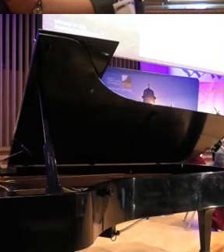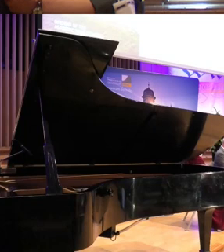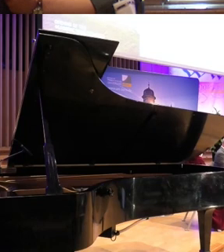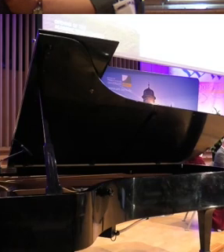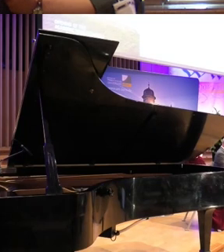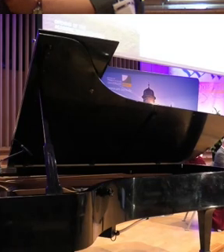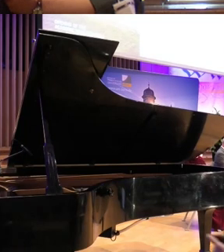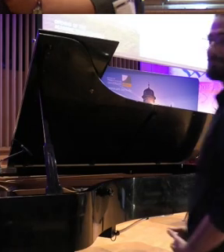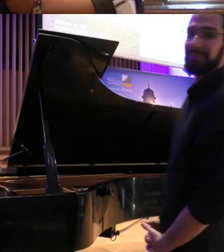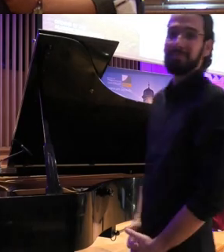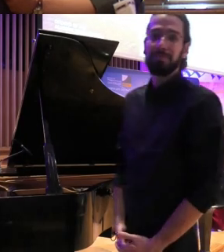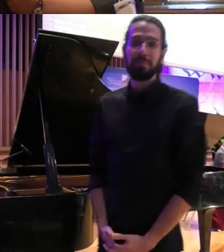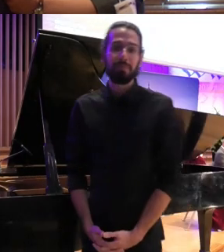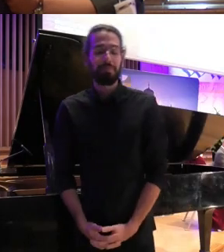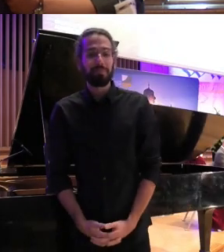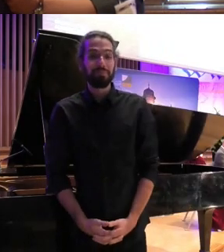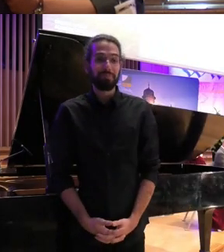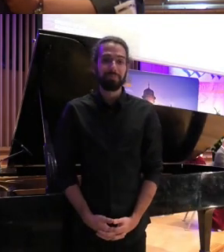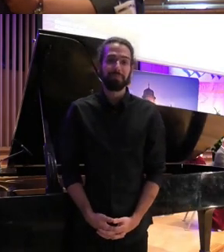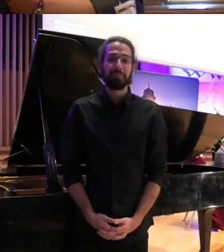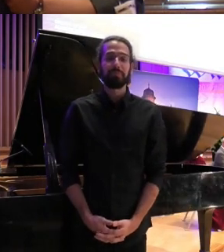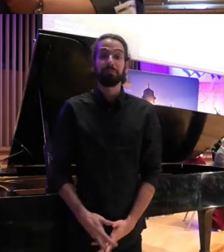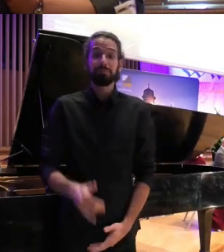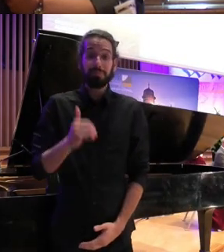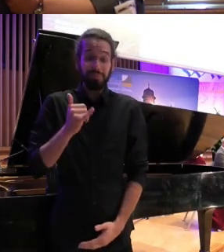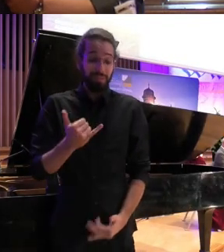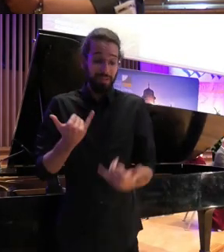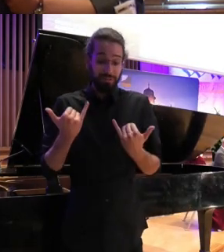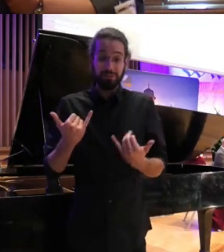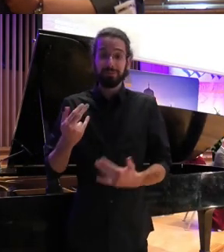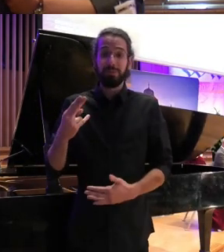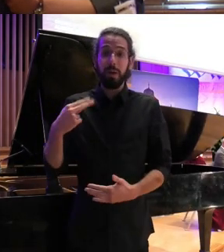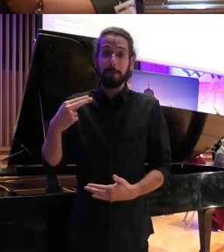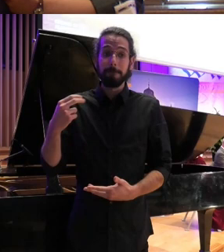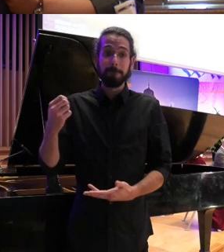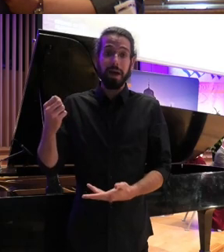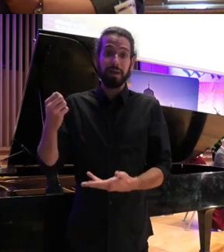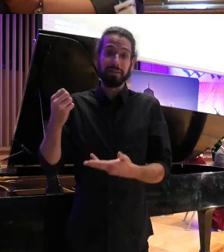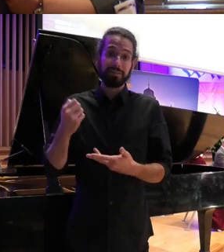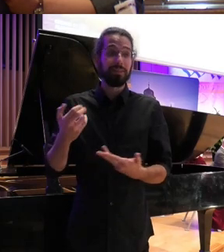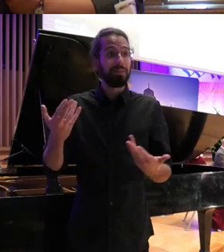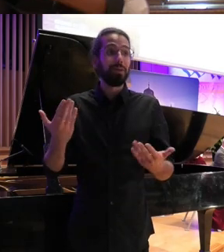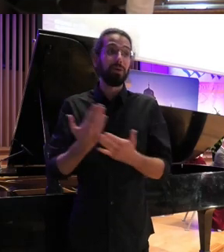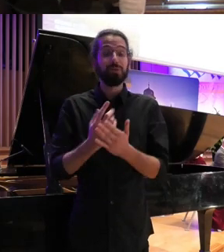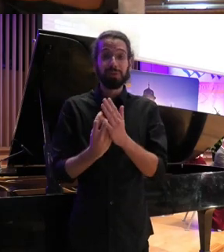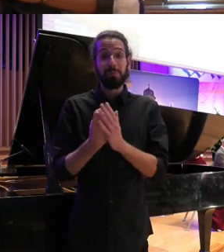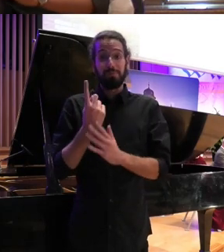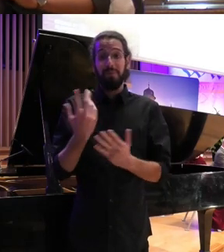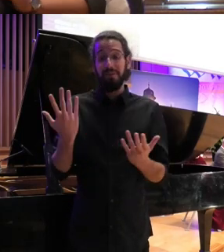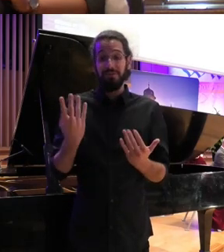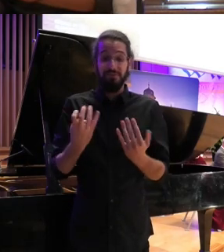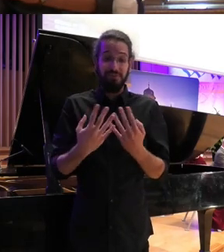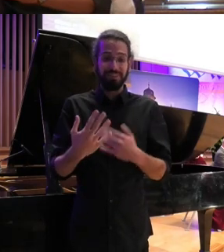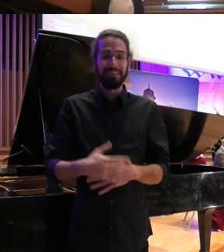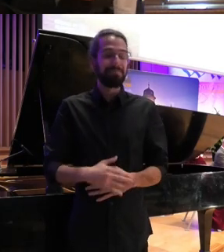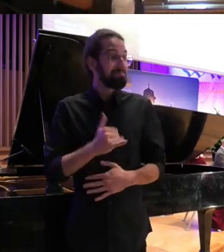es ist mehr so ein historisches Kuriosum, dass irgendwie dieser Preis nur an unter 40-Jährige vergeben wird. Ja, aber es ist sehr spannend zu